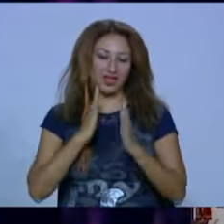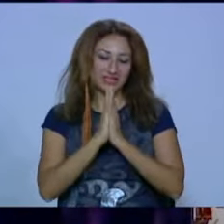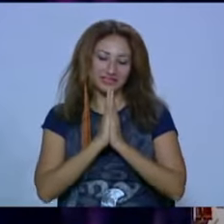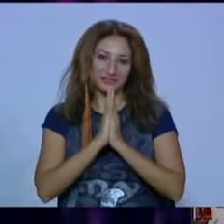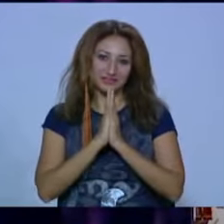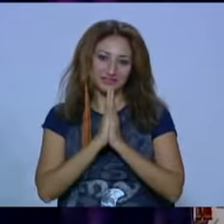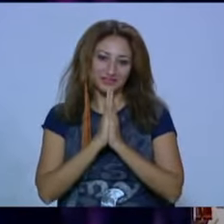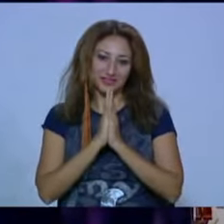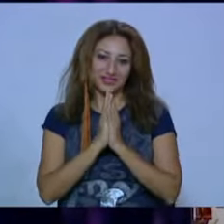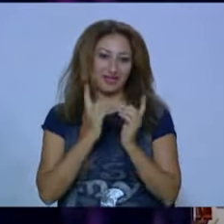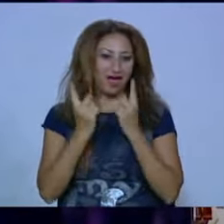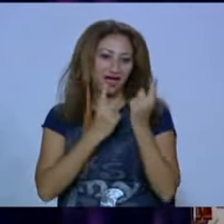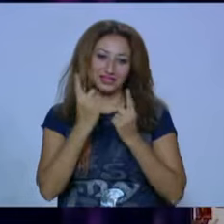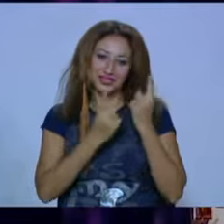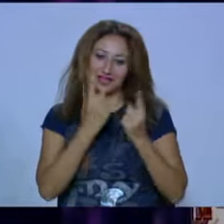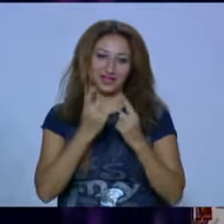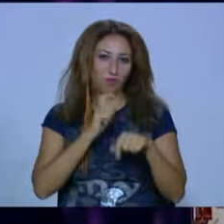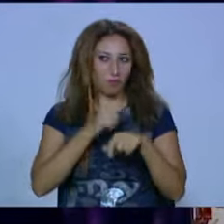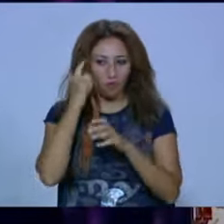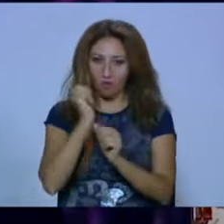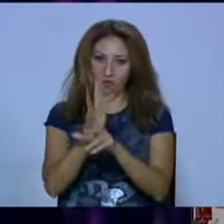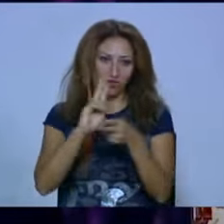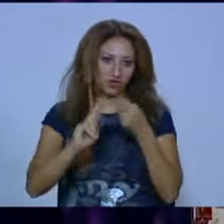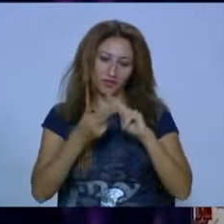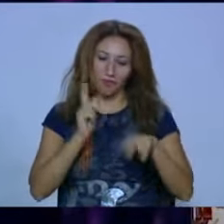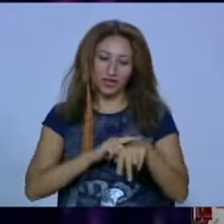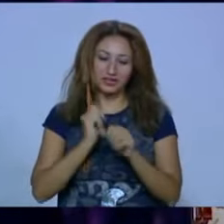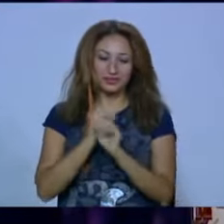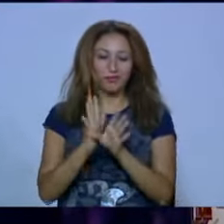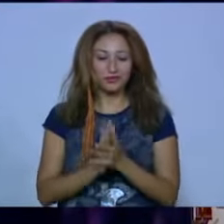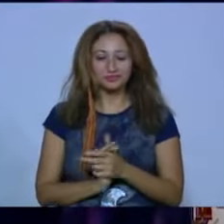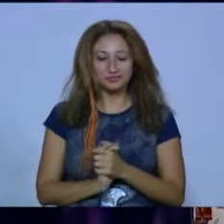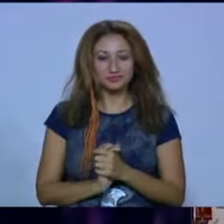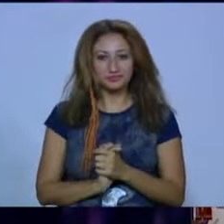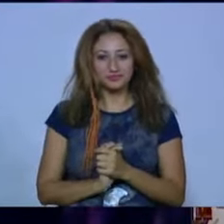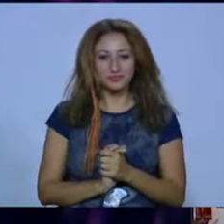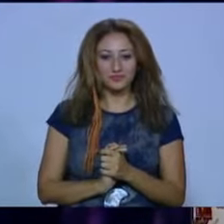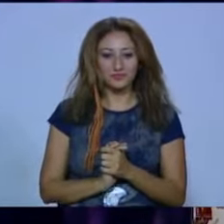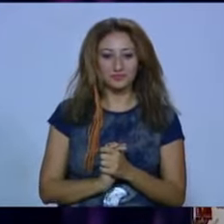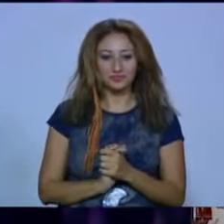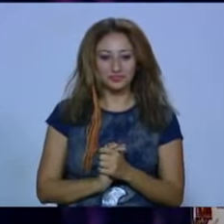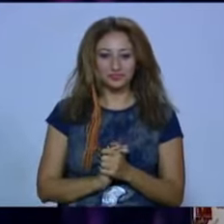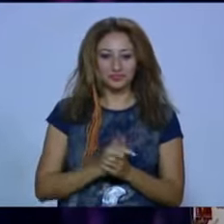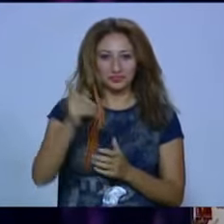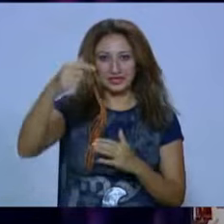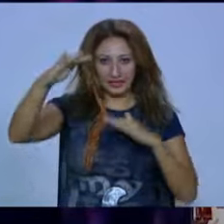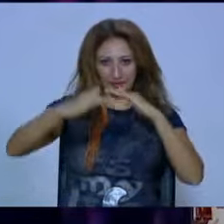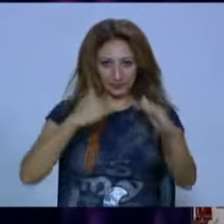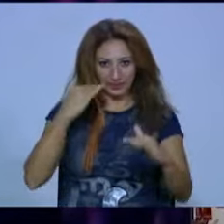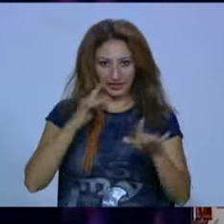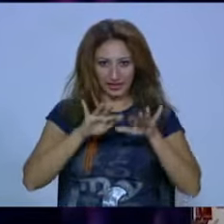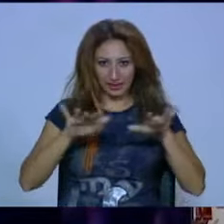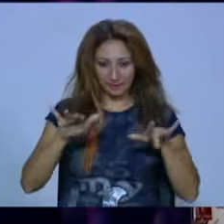لا، ربنا يخليك، ربنا يخليك في اي وقت، ربنا يخليك استاذ عمرو. الله يخليك، انت كنت من شويه يعني في رساله جات لنا منك على الكمبيوتر